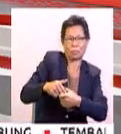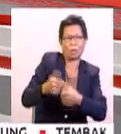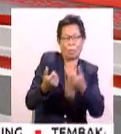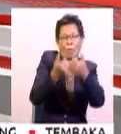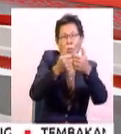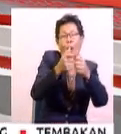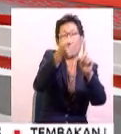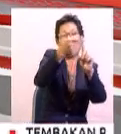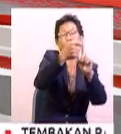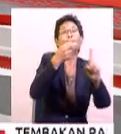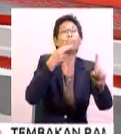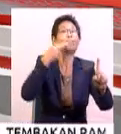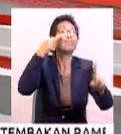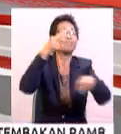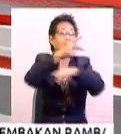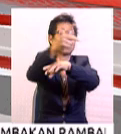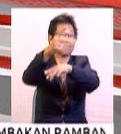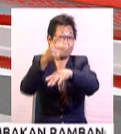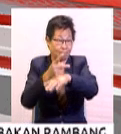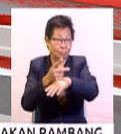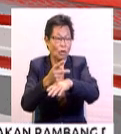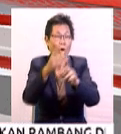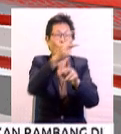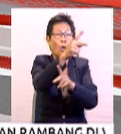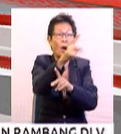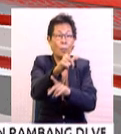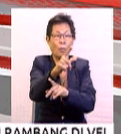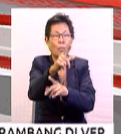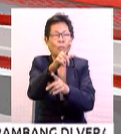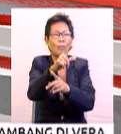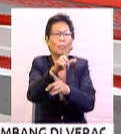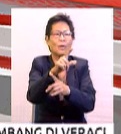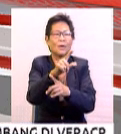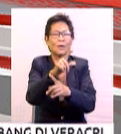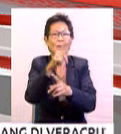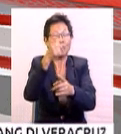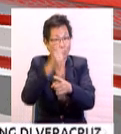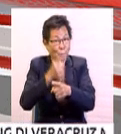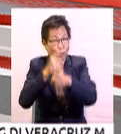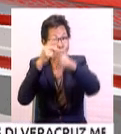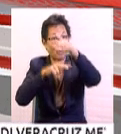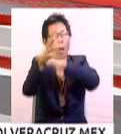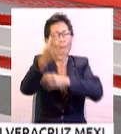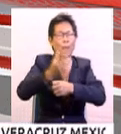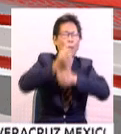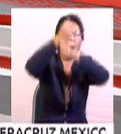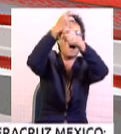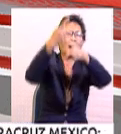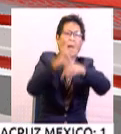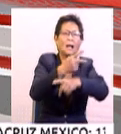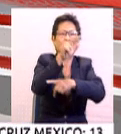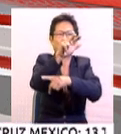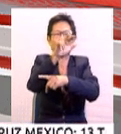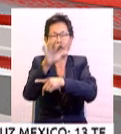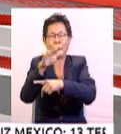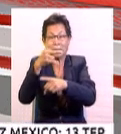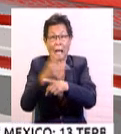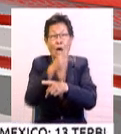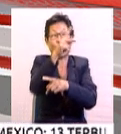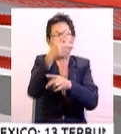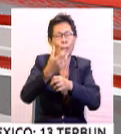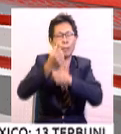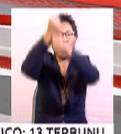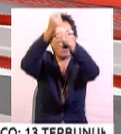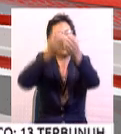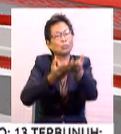Kejohanan bola jaring remaja kebangsaan Kuala Lumpur menepati ramalan apabila muncul juara kejohanan edisi ke-35 ini